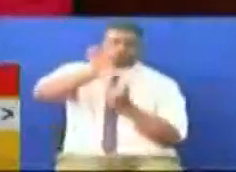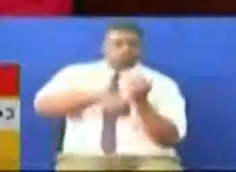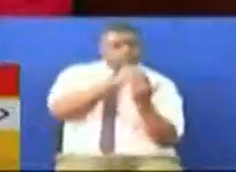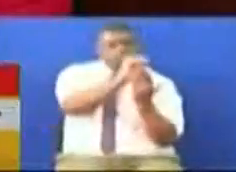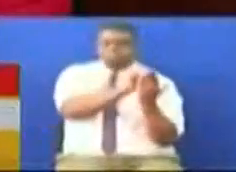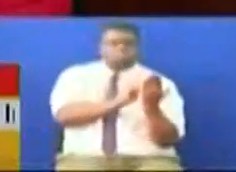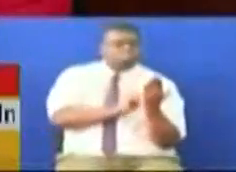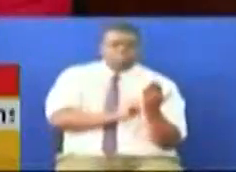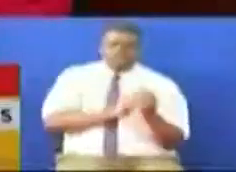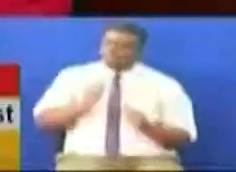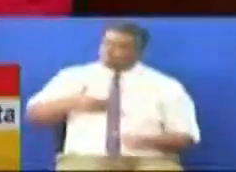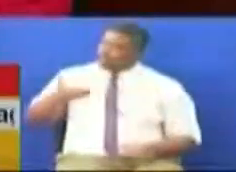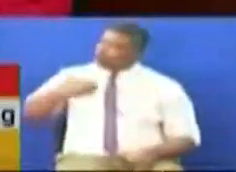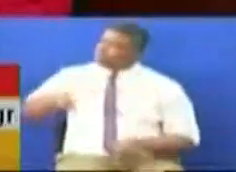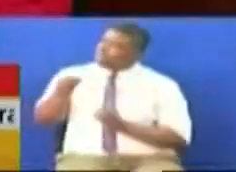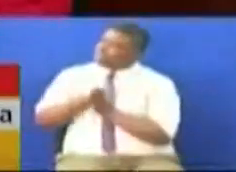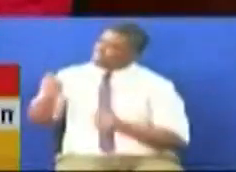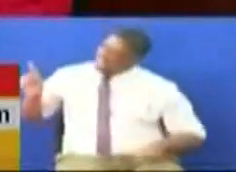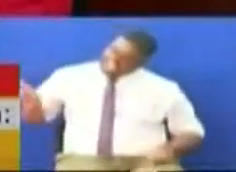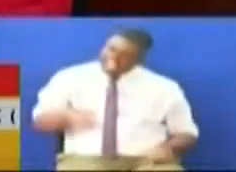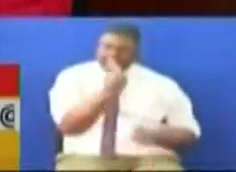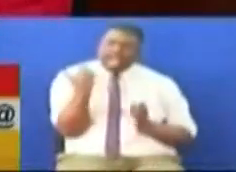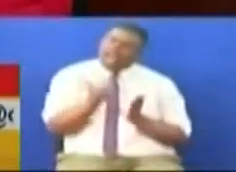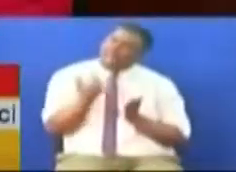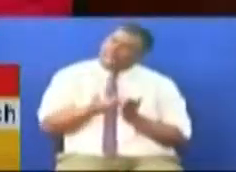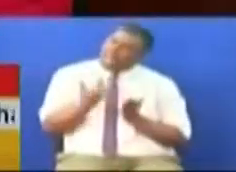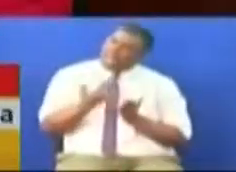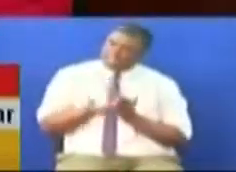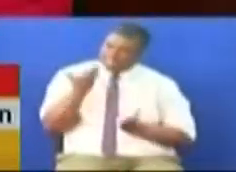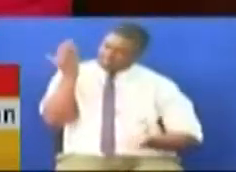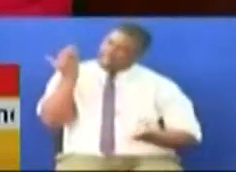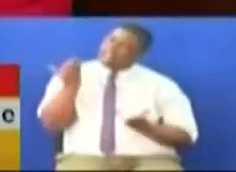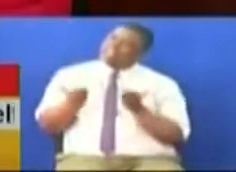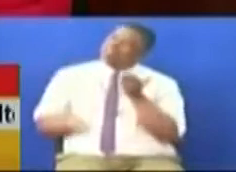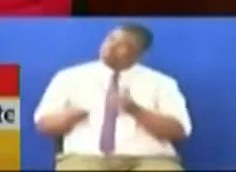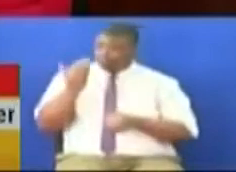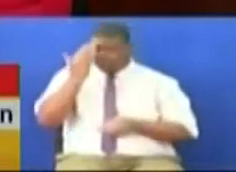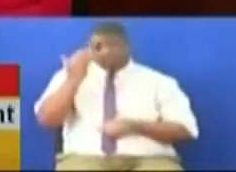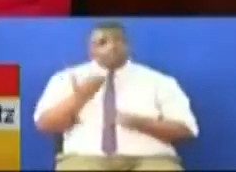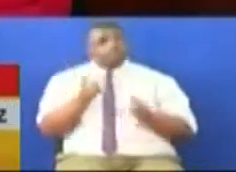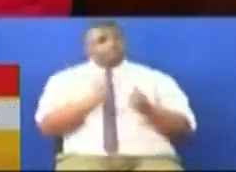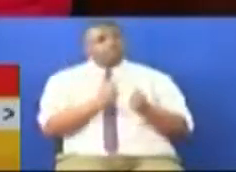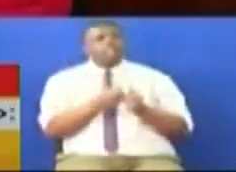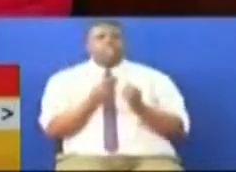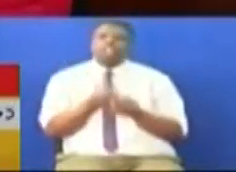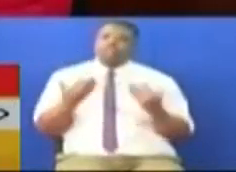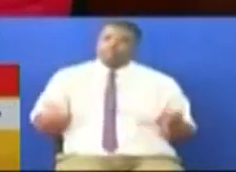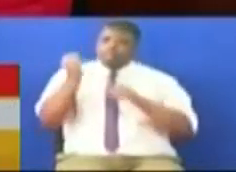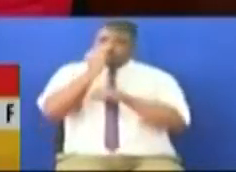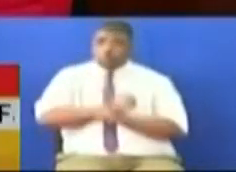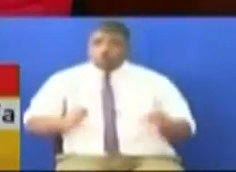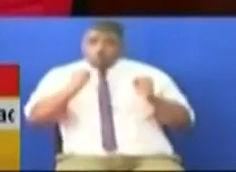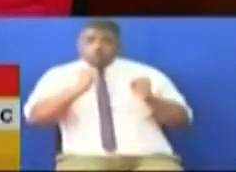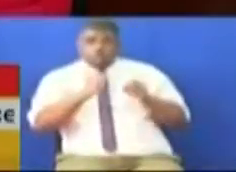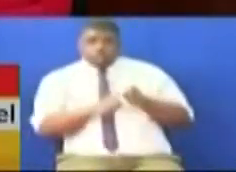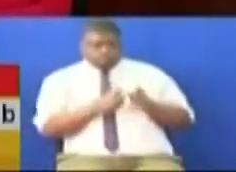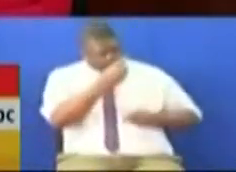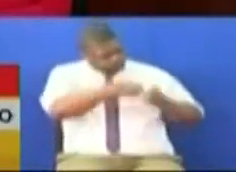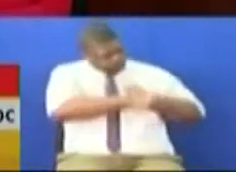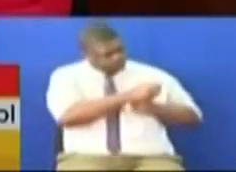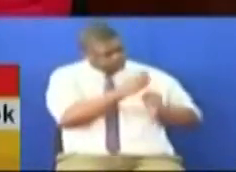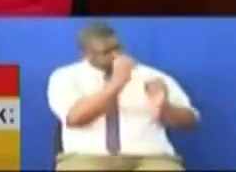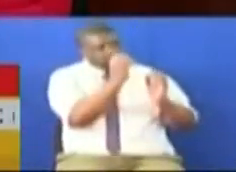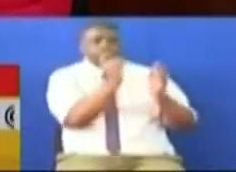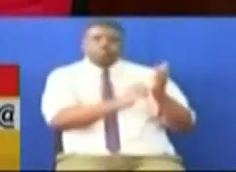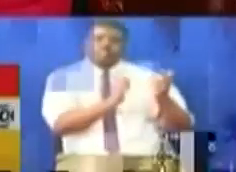nyaraka kwenda kufanya tathmini kujua ni fedha kiasi gani, ni mali kiasi gani inaweza kuokolewa kwa maana ya kuingizwa kwenye